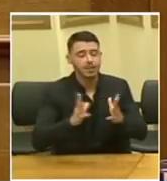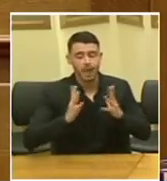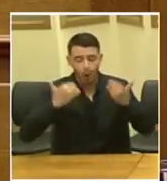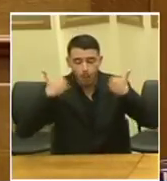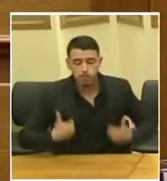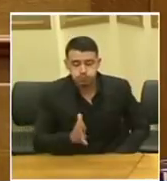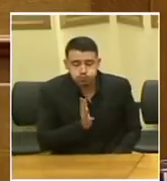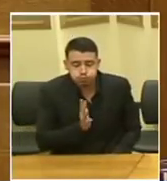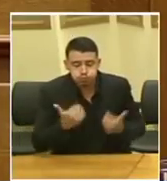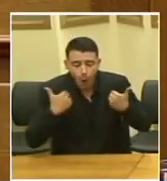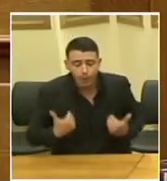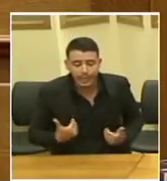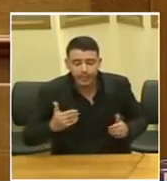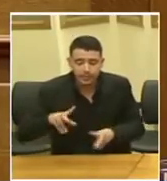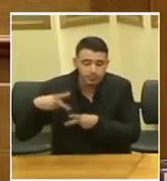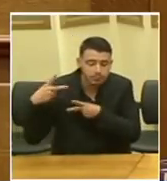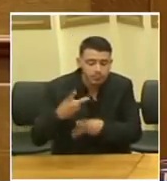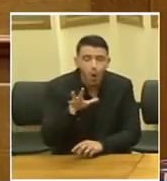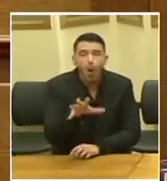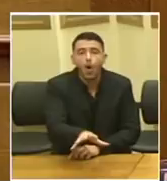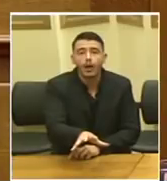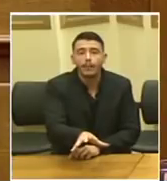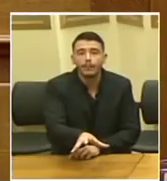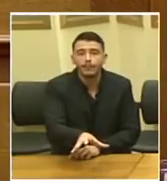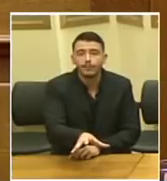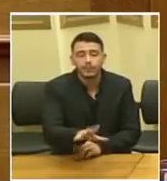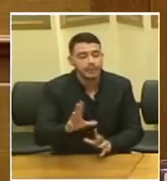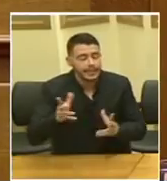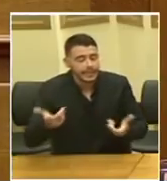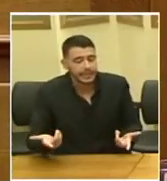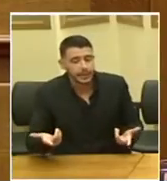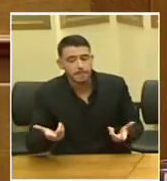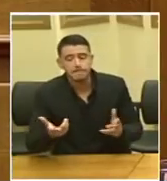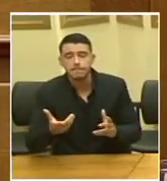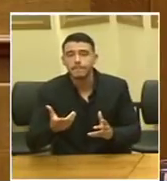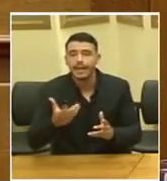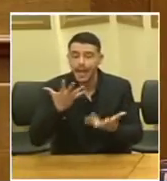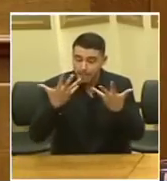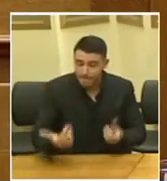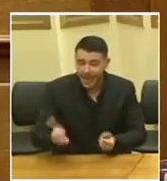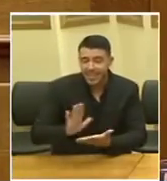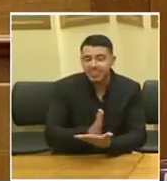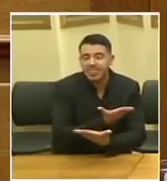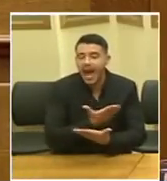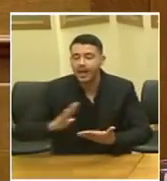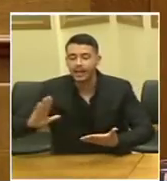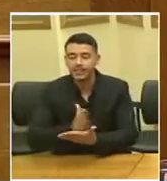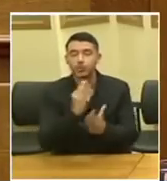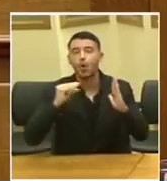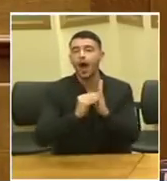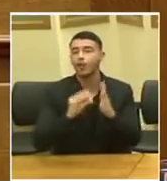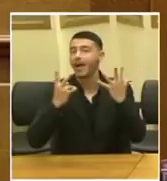υπόθεση που δεν είναι τόσο φοβερή όπως παρουσιάζεται, γιατί υπάρχει διάκριση στο άρθρο 7